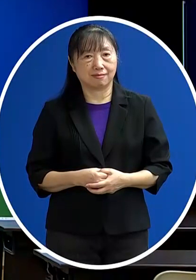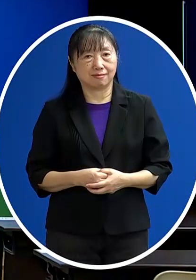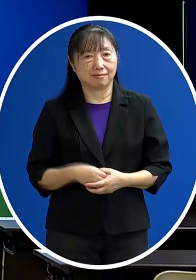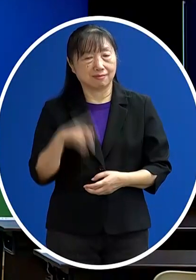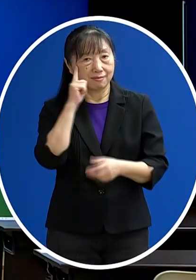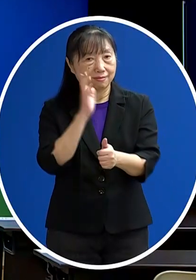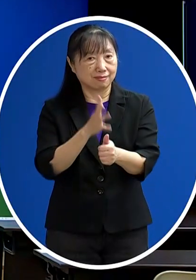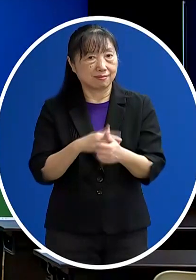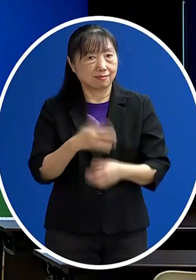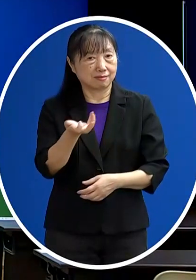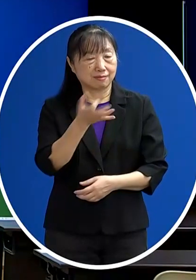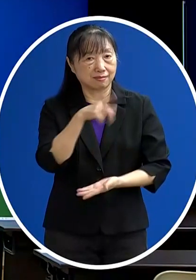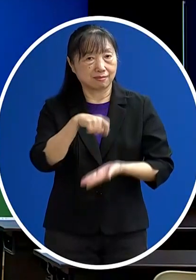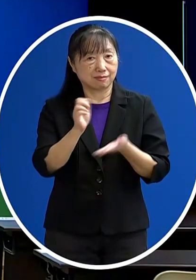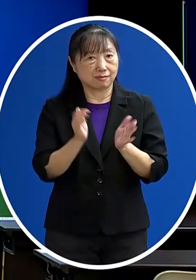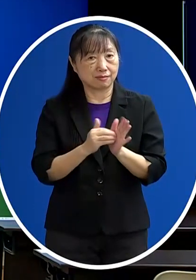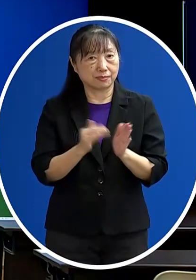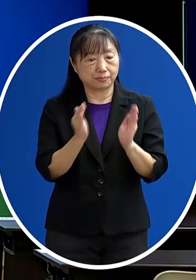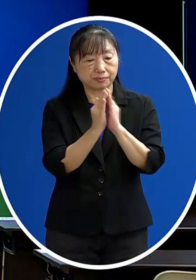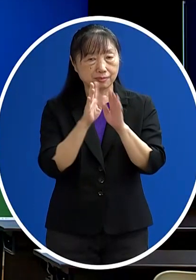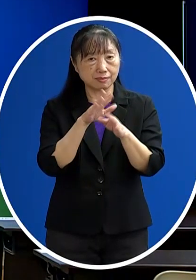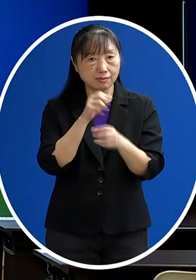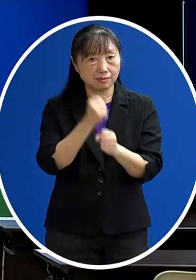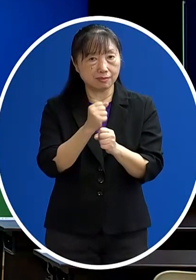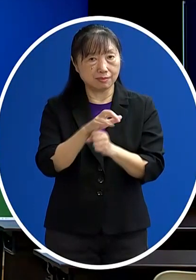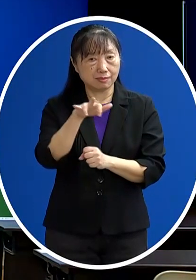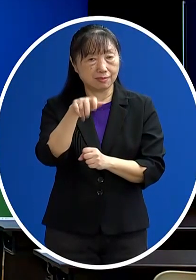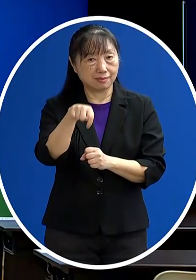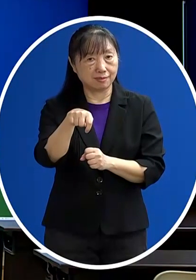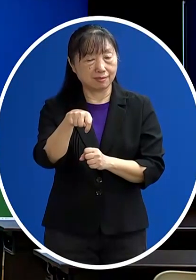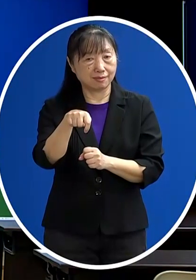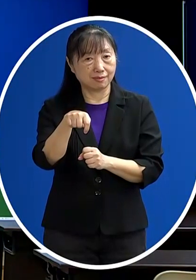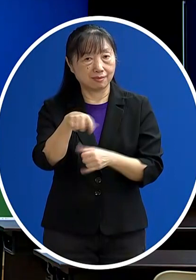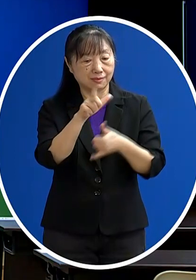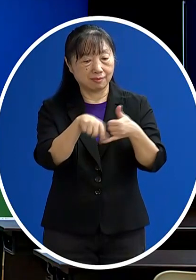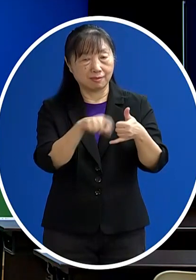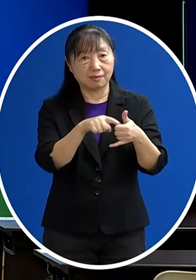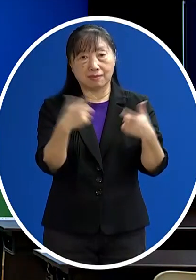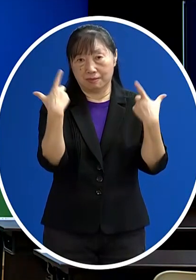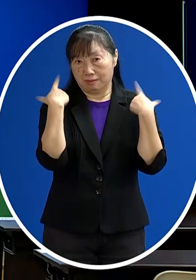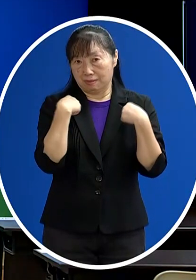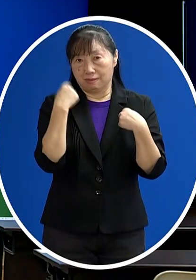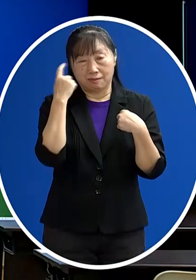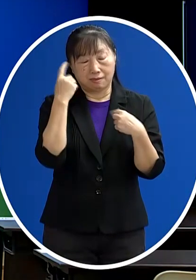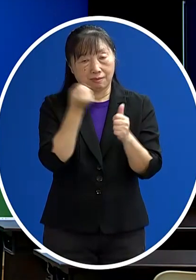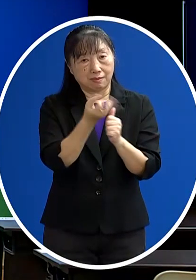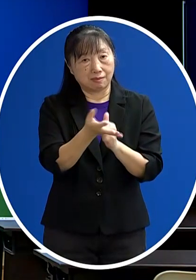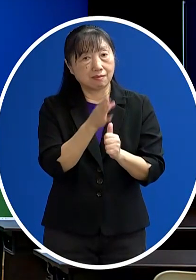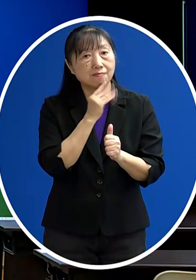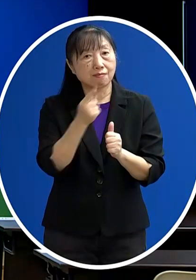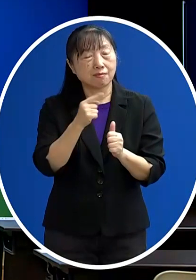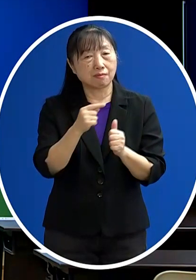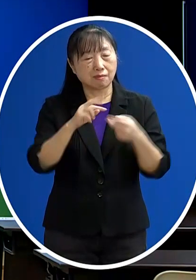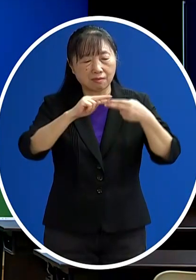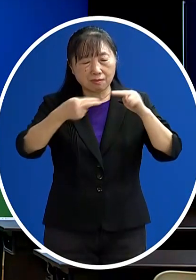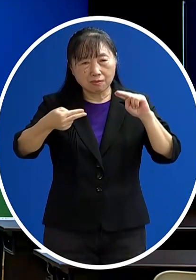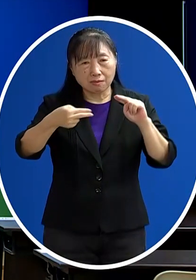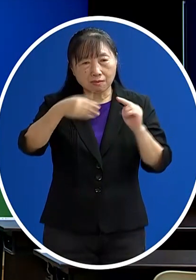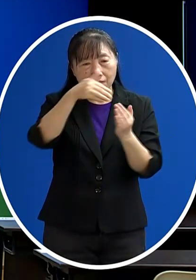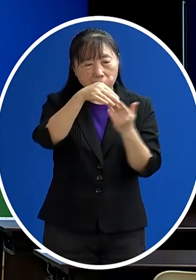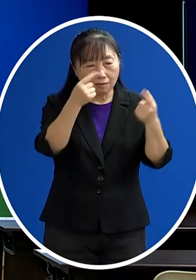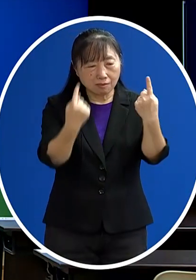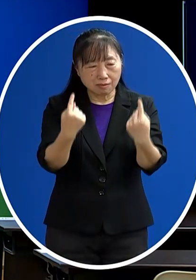想請教一下 剛剛有講到就是淘情的這個員工 說和原先假設的相關感染者基因地序非常相似 那